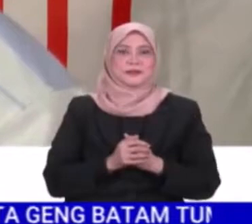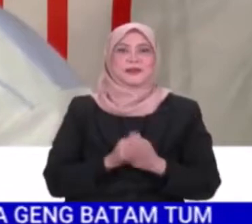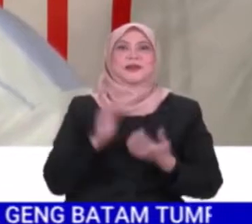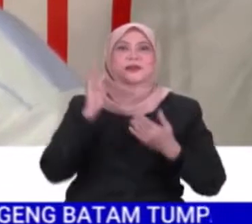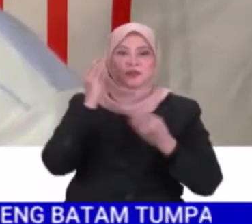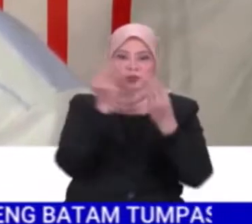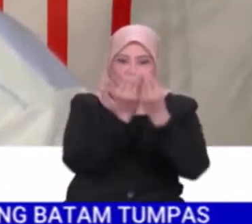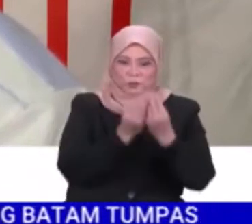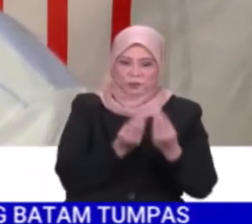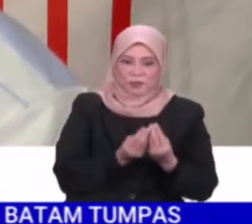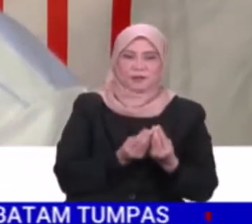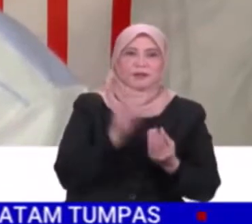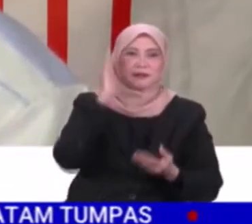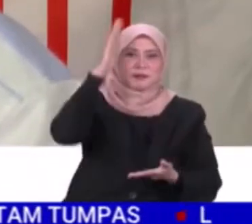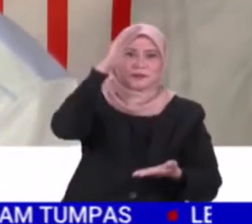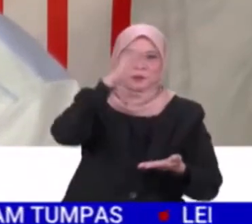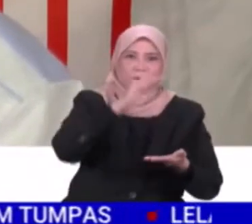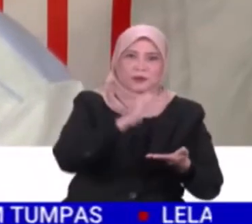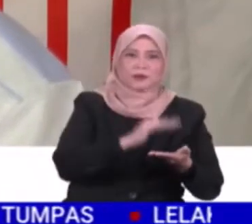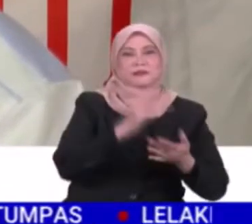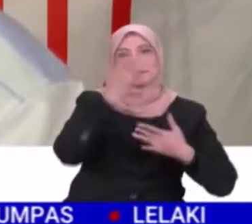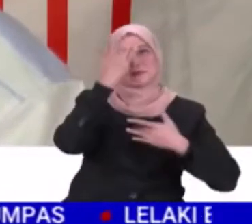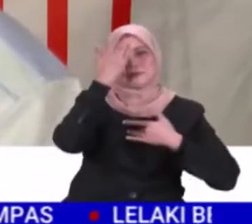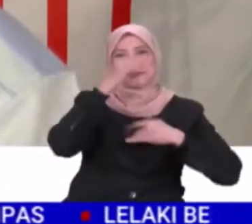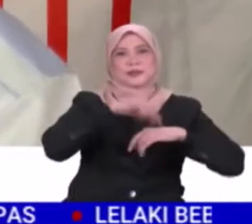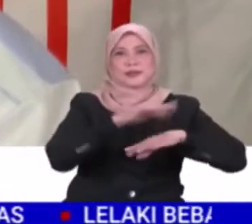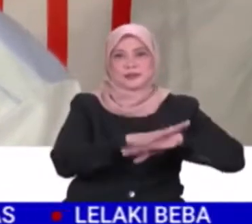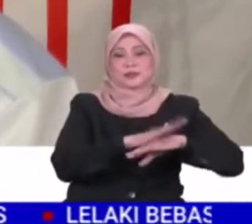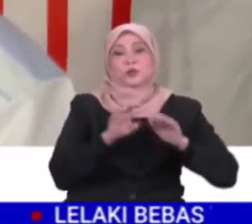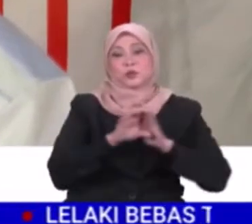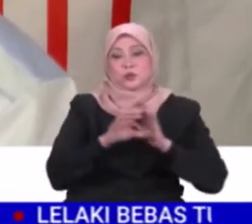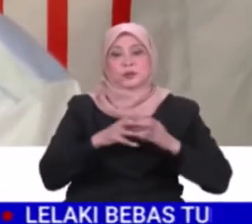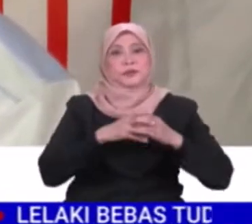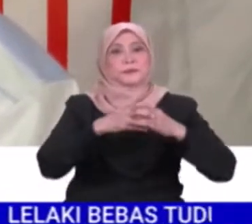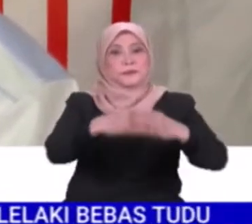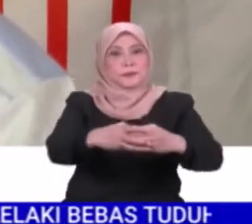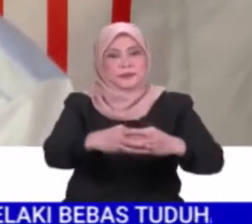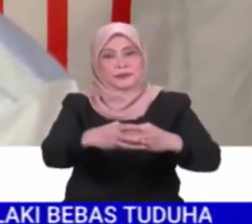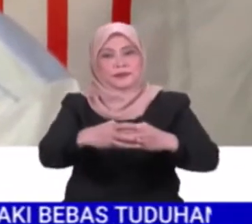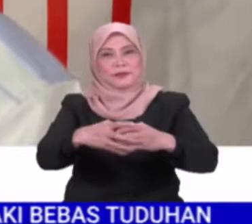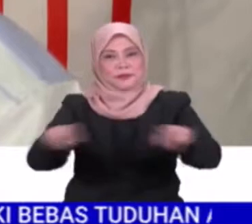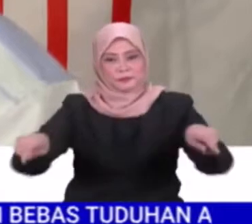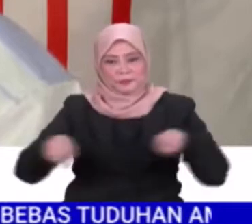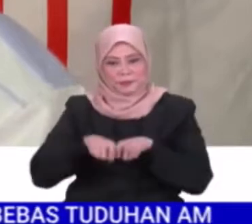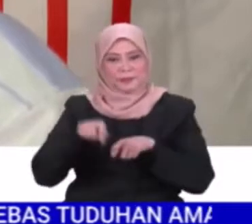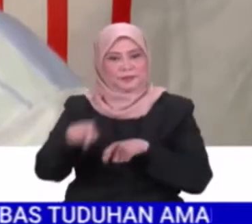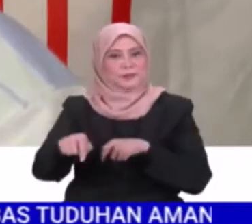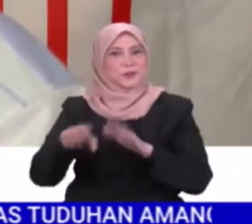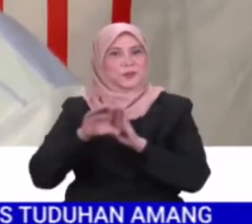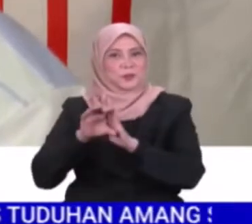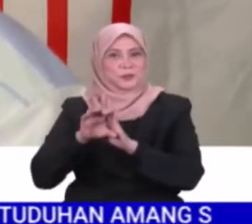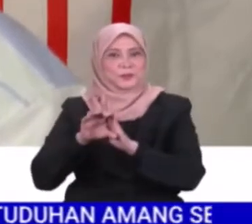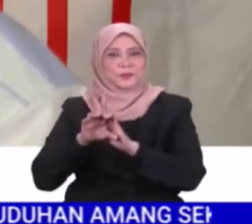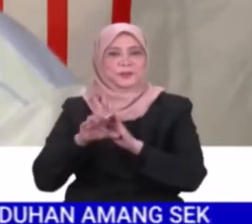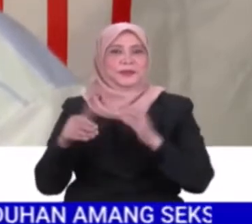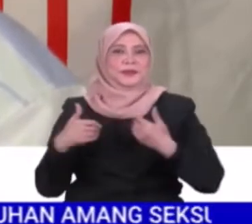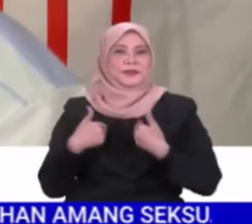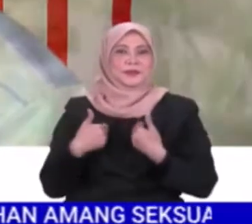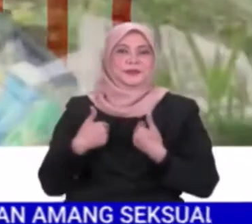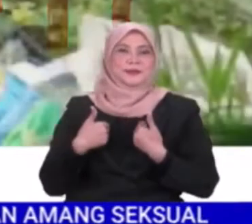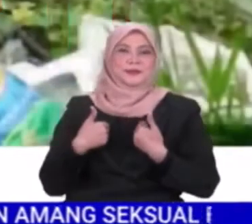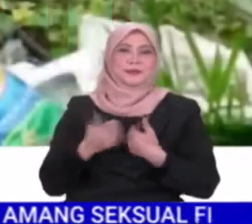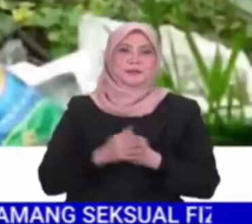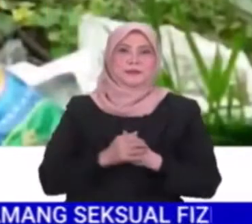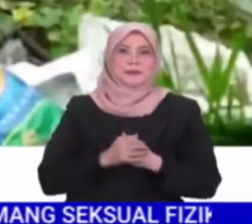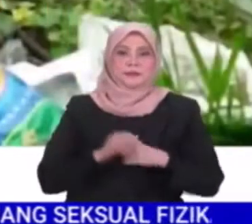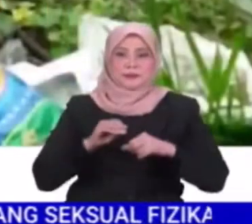menurun. Kan? Maksudnya kalau kita pergi satu tempat, kat mana-mana kita tempat yang kita pergi, contohnya kita ada apa